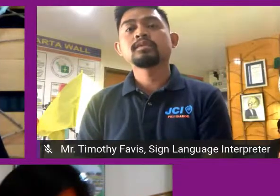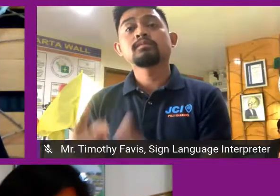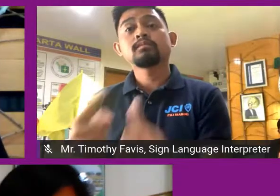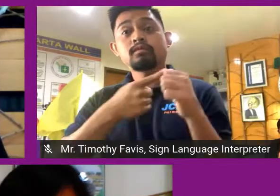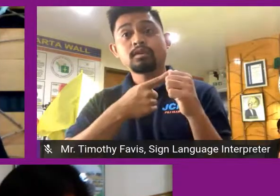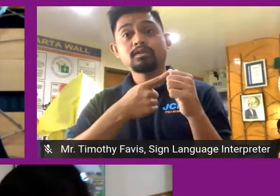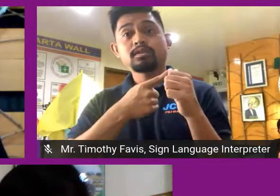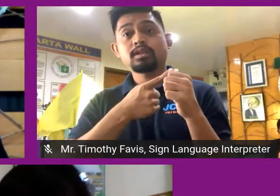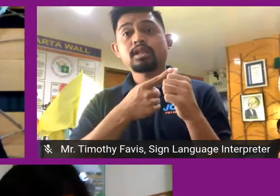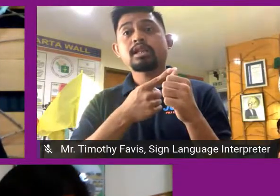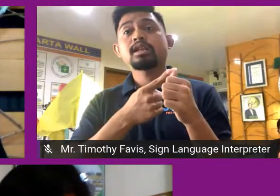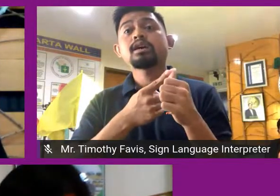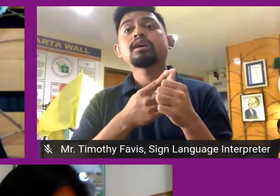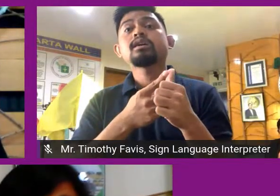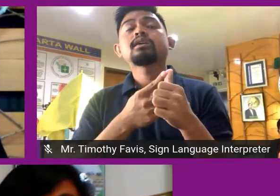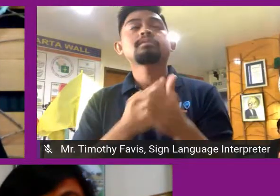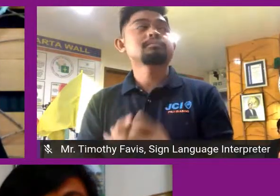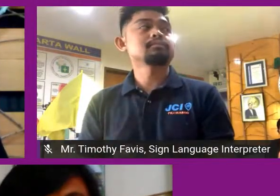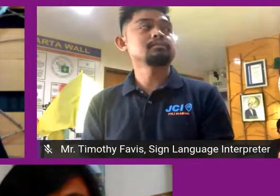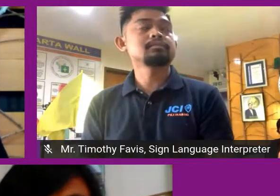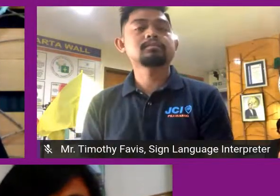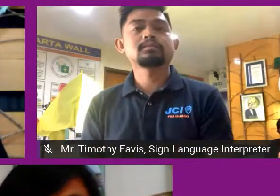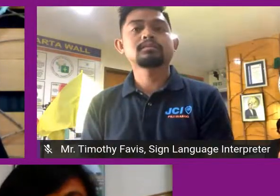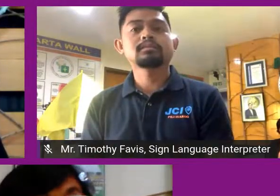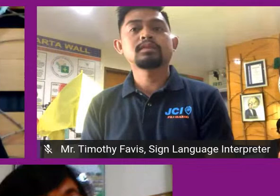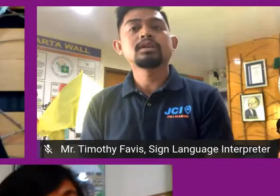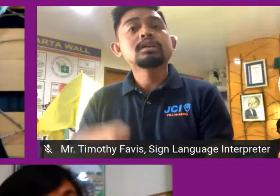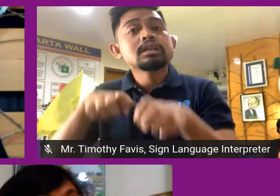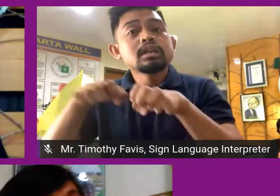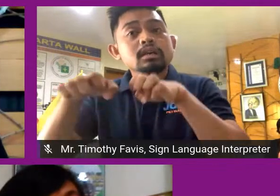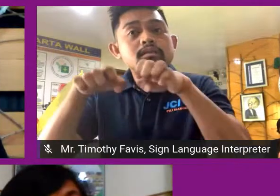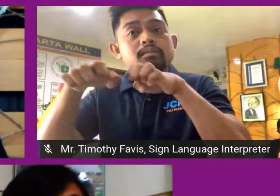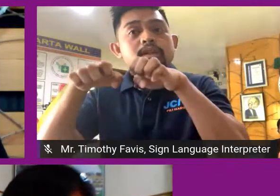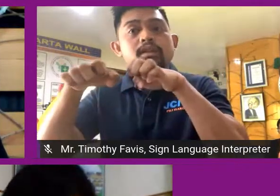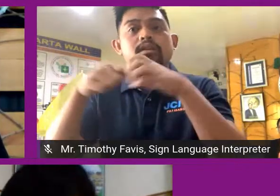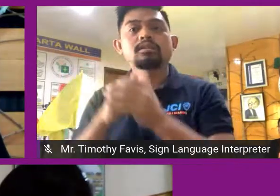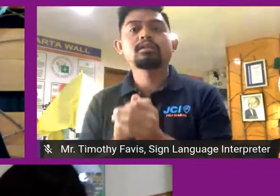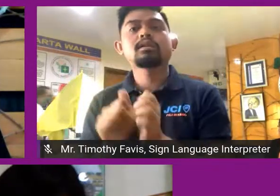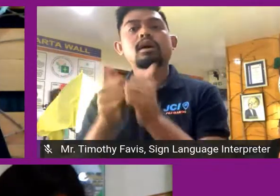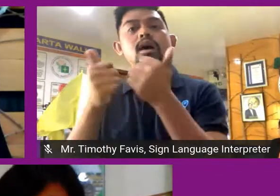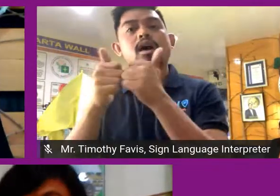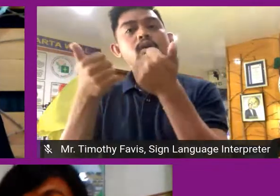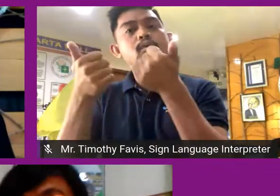Ipapaliwanag ko lang po kung ano ba magiging